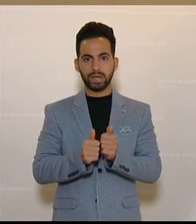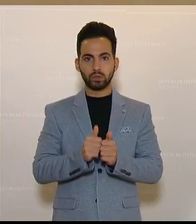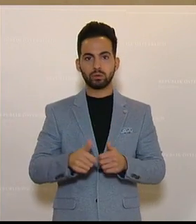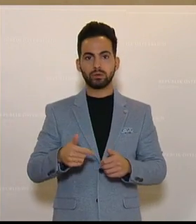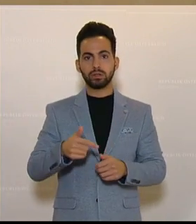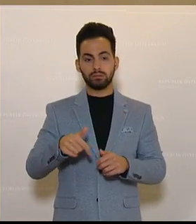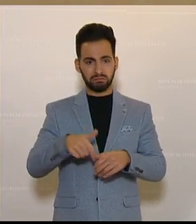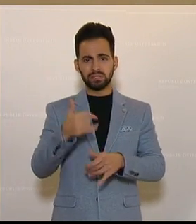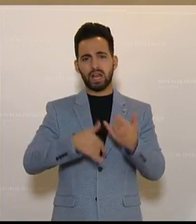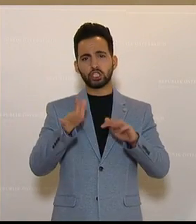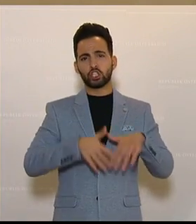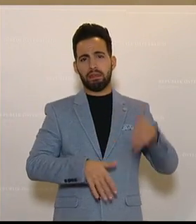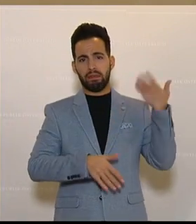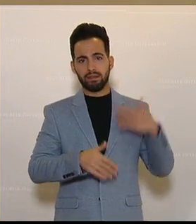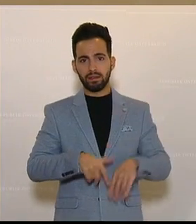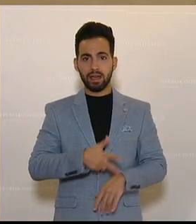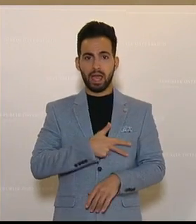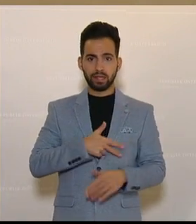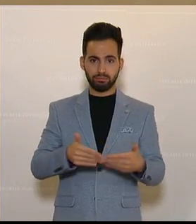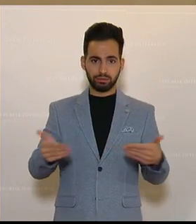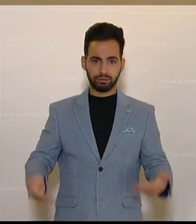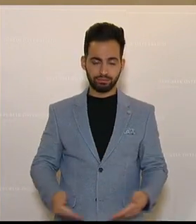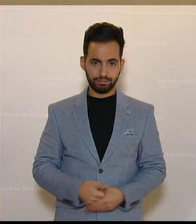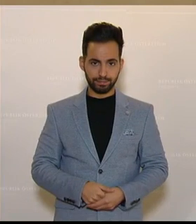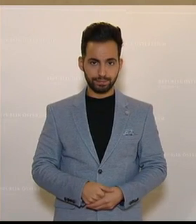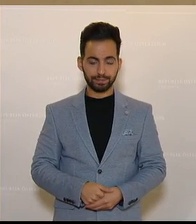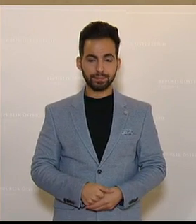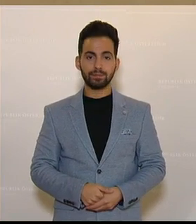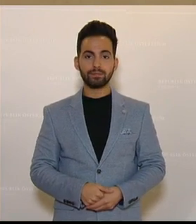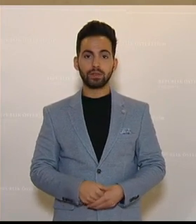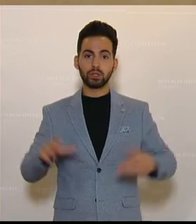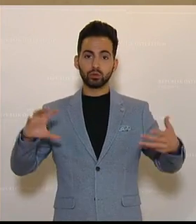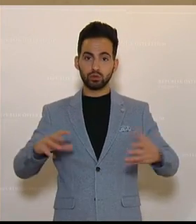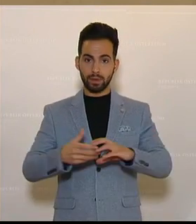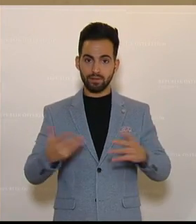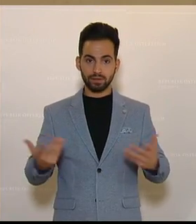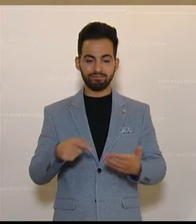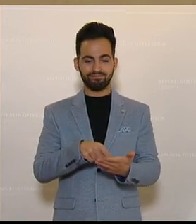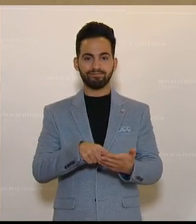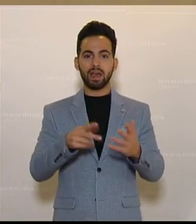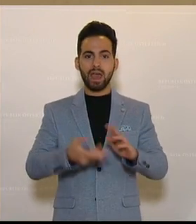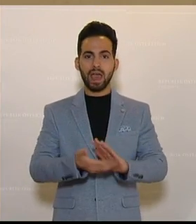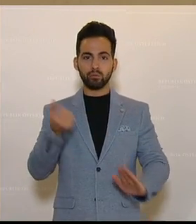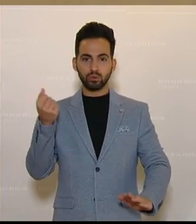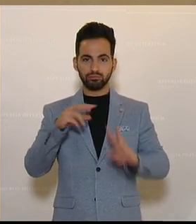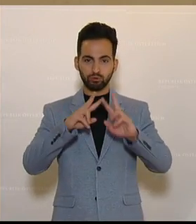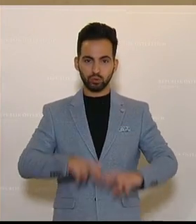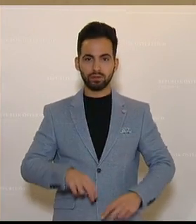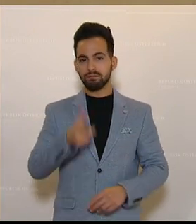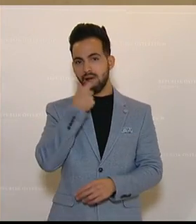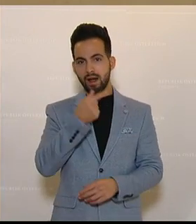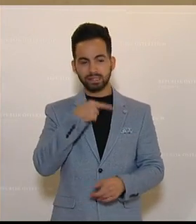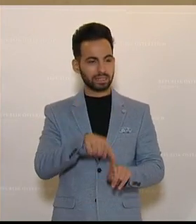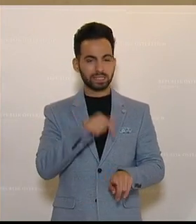dem Jahresschnee nur mehr wenig mit der Lebensrealität von Kindern zu tun haben. Zusammengefasst, die veraltete Erhebung ist einfach